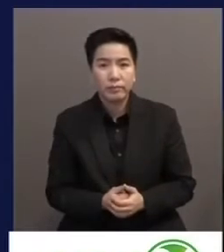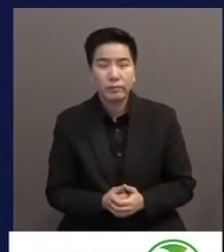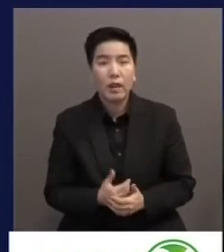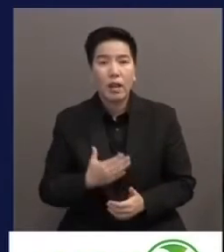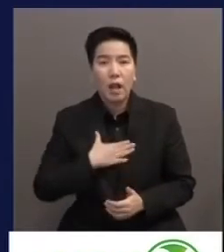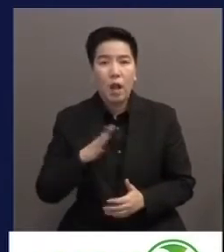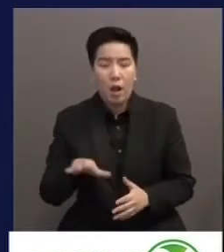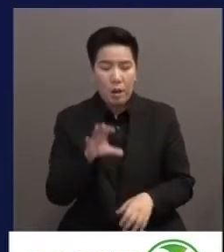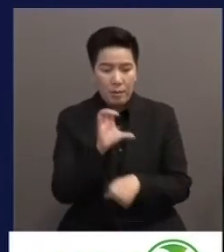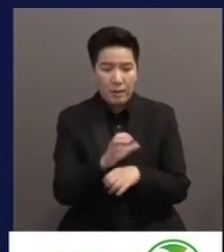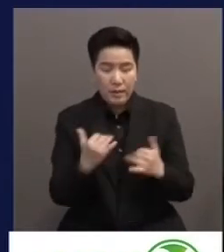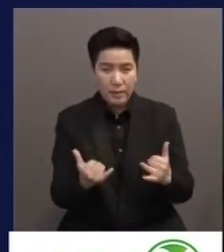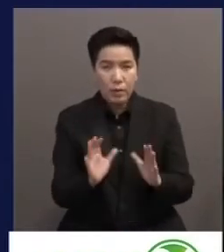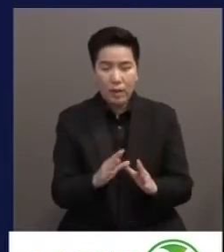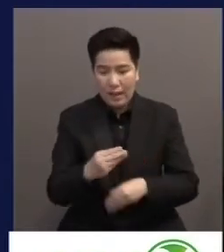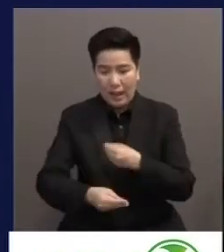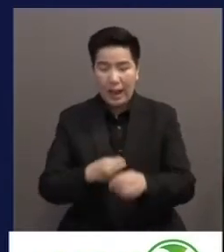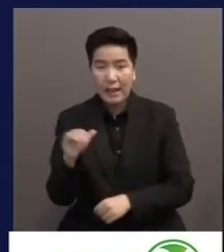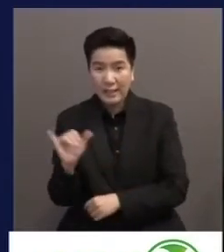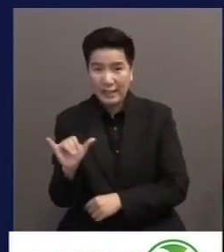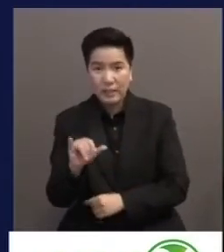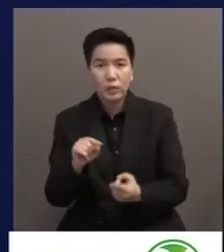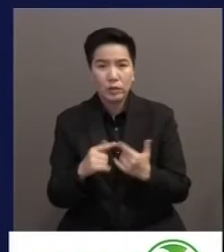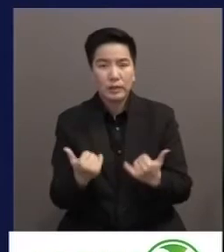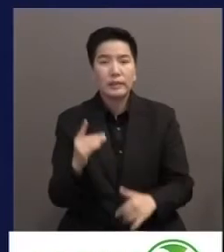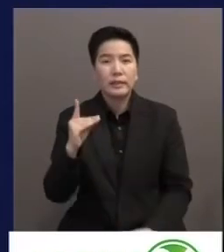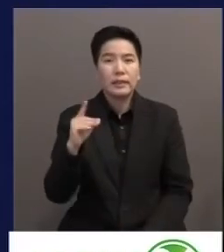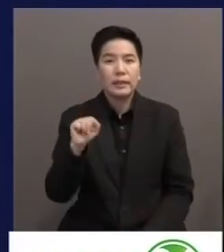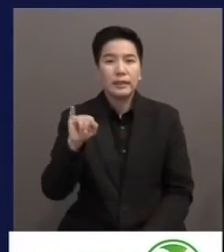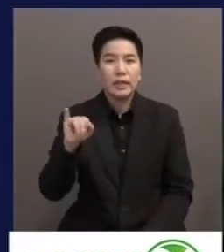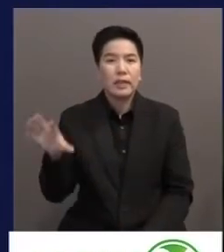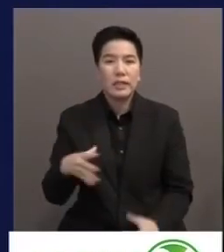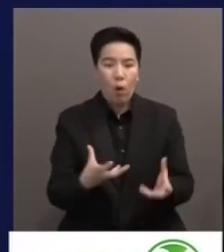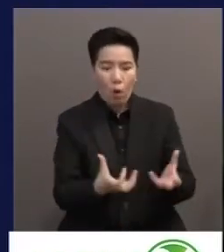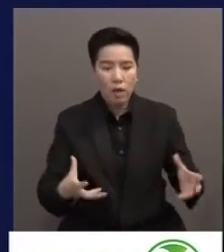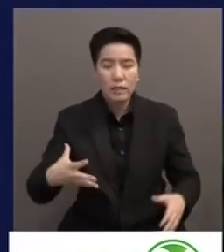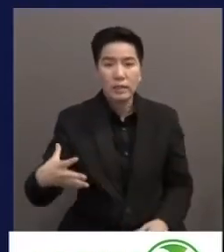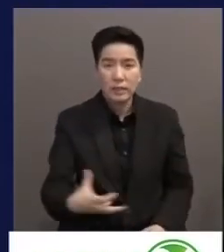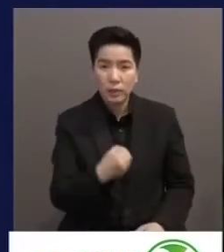ราเอามาบังคับคดีและยังขายไม่ได้เพราะว่า DSI ยึดเอาไว้